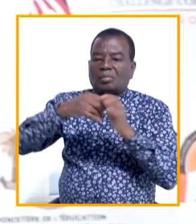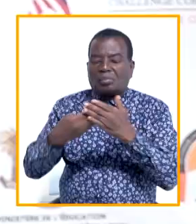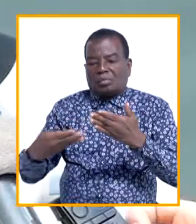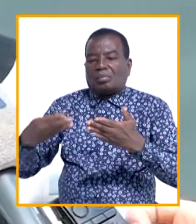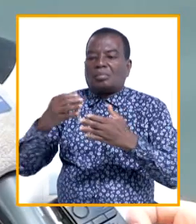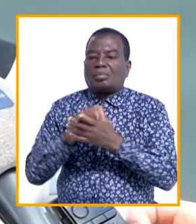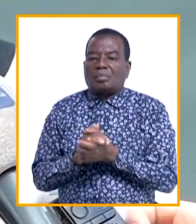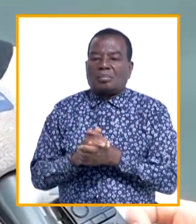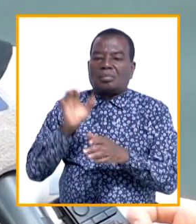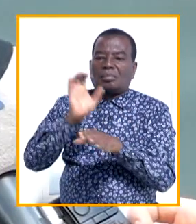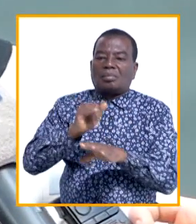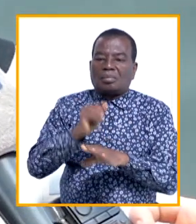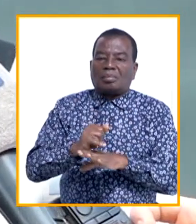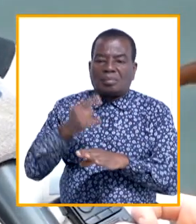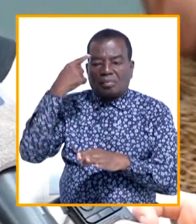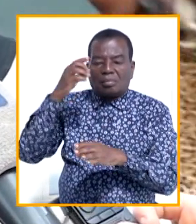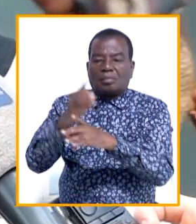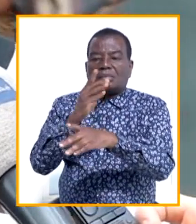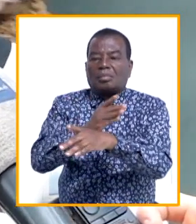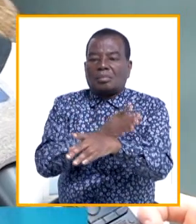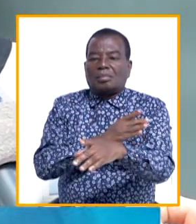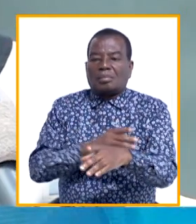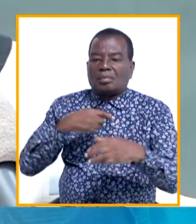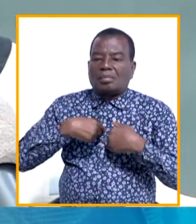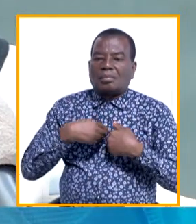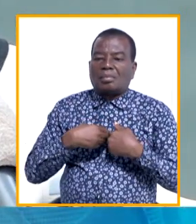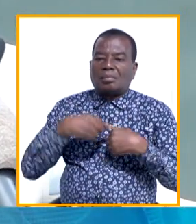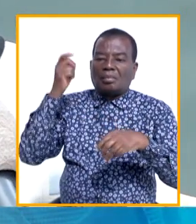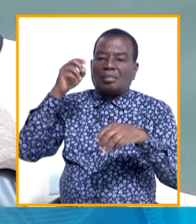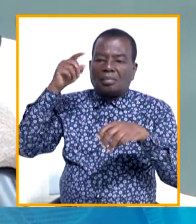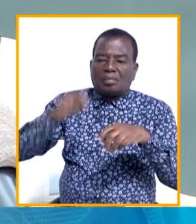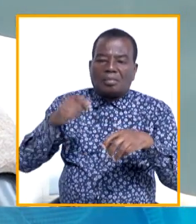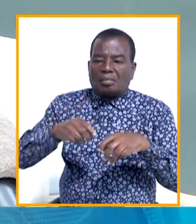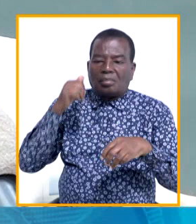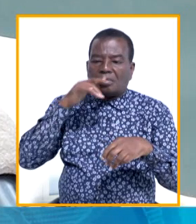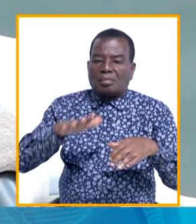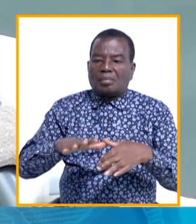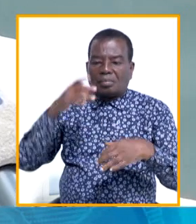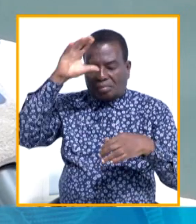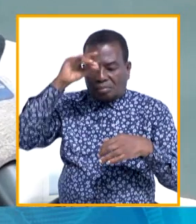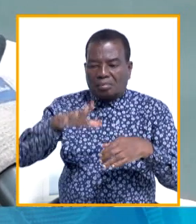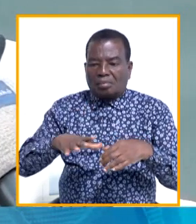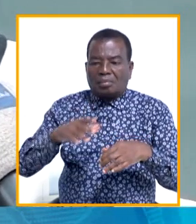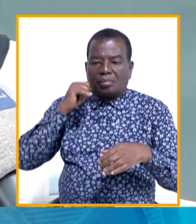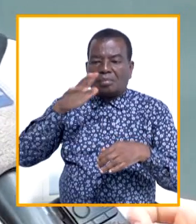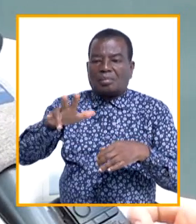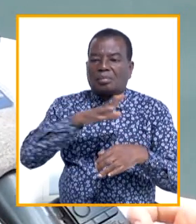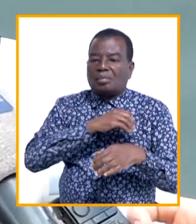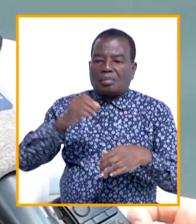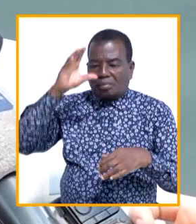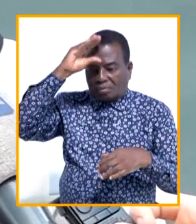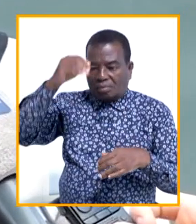disposition la Côte d'Ivoire pour se développer a besoin de ses filles et de ses fils des femmes et des